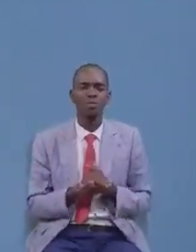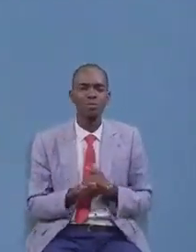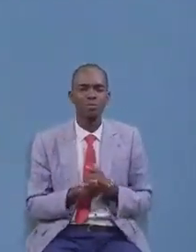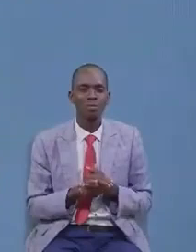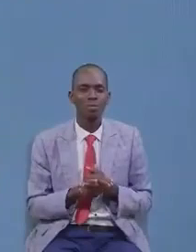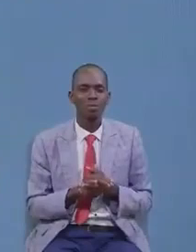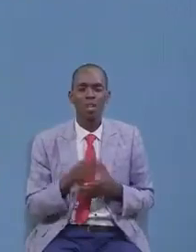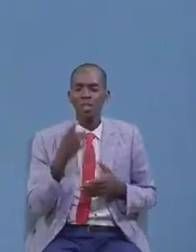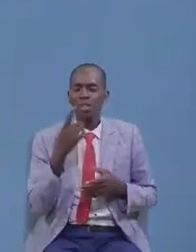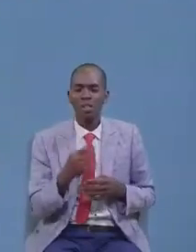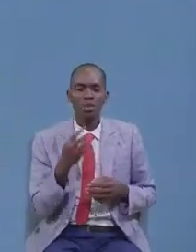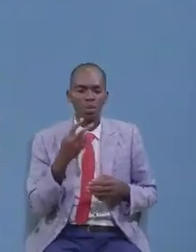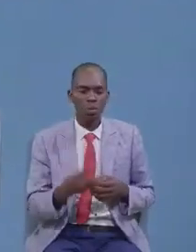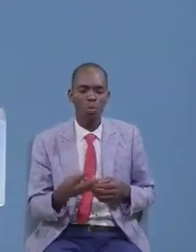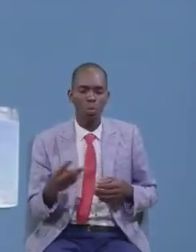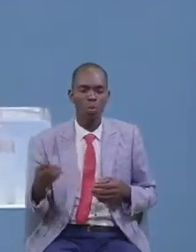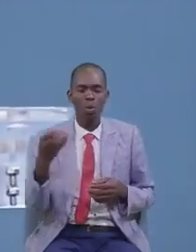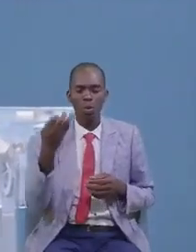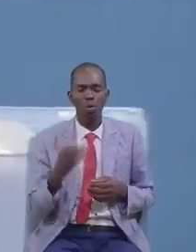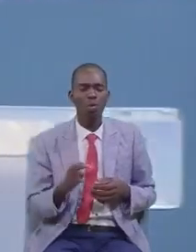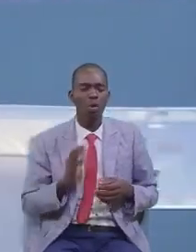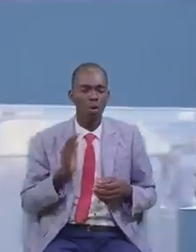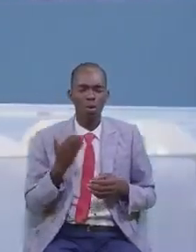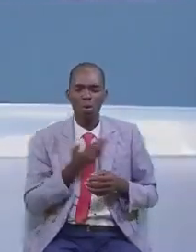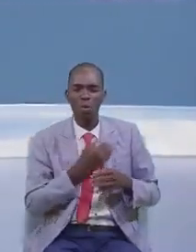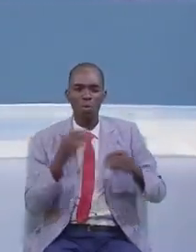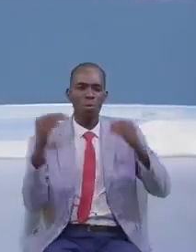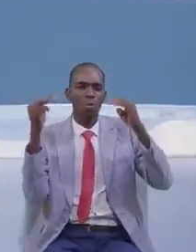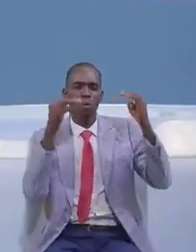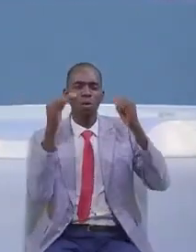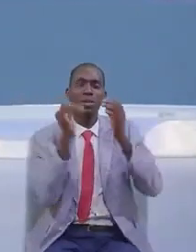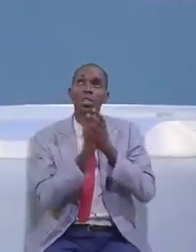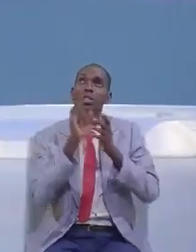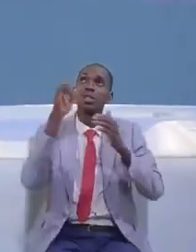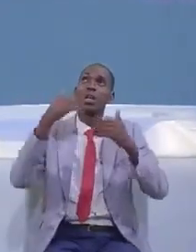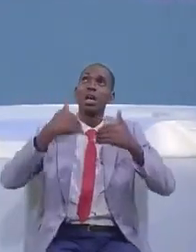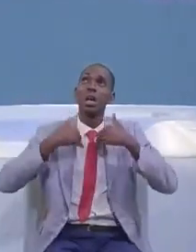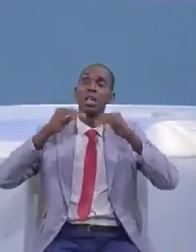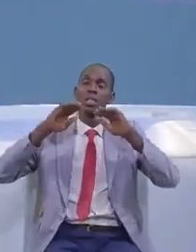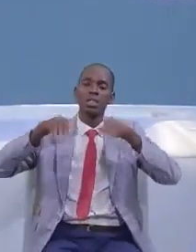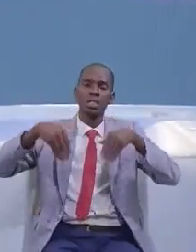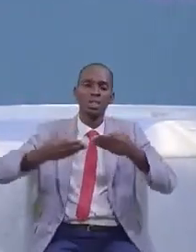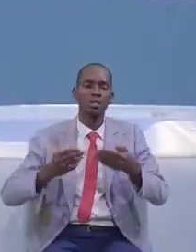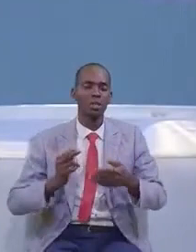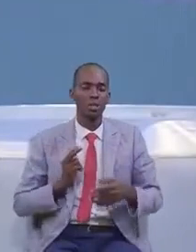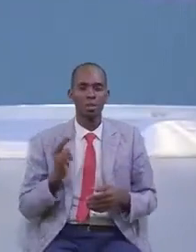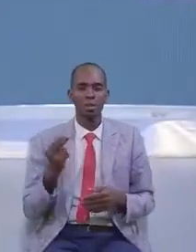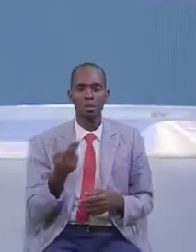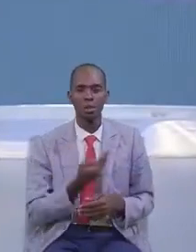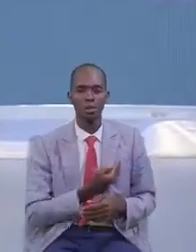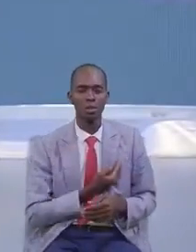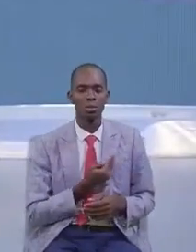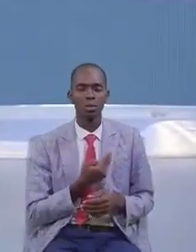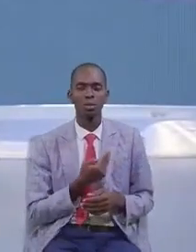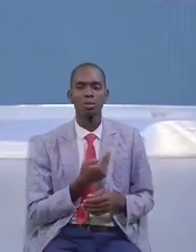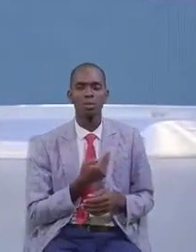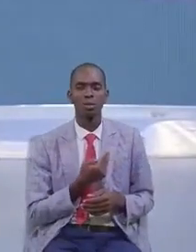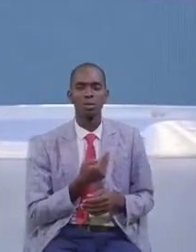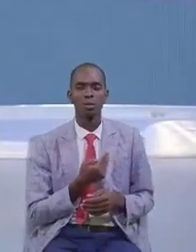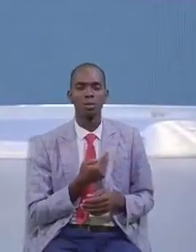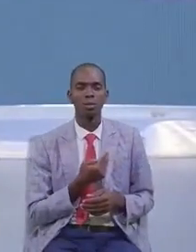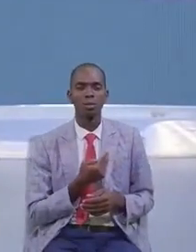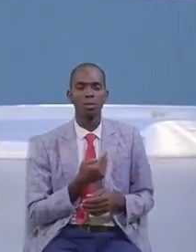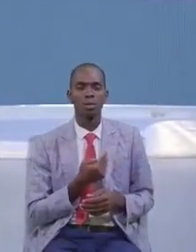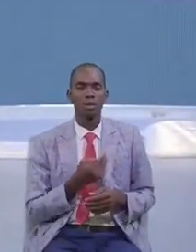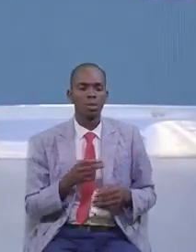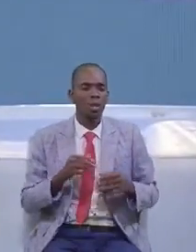ఇచ్చాడు. The weapon of our warfare that he has given us. అది మనకు యుద్ధ ఆయుధంగా ఆయన మనకు అనుగ్రహించాడు. How do you